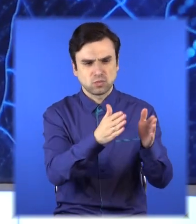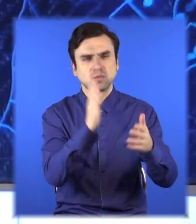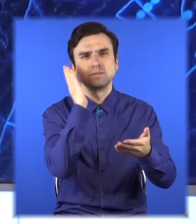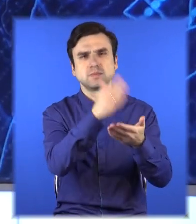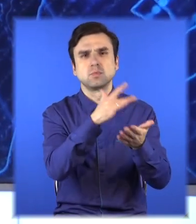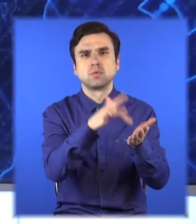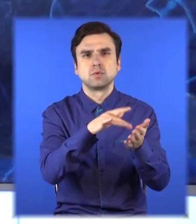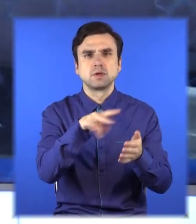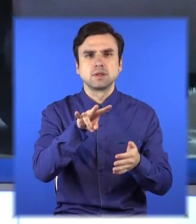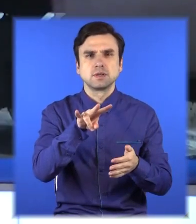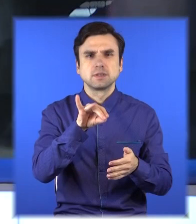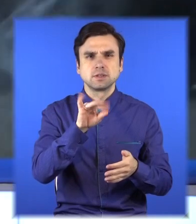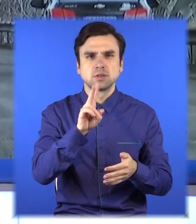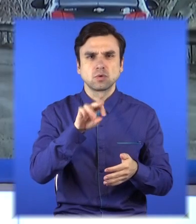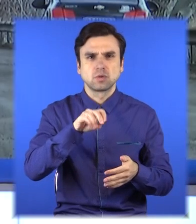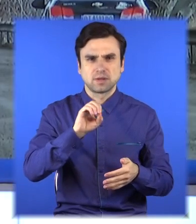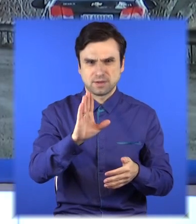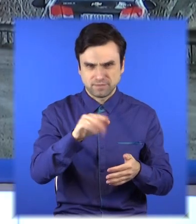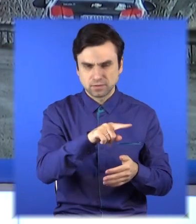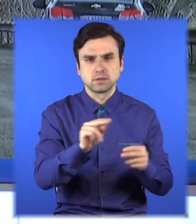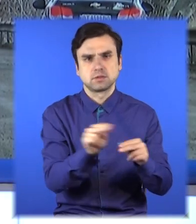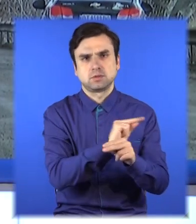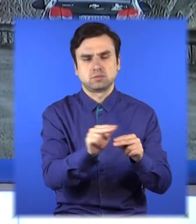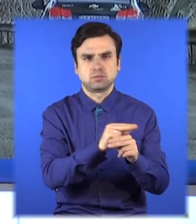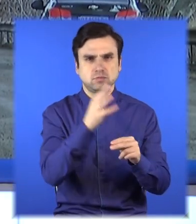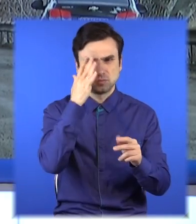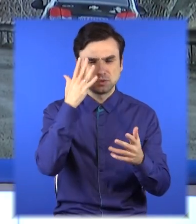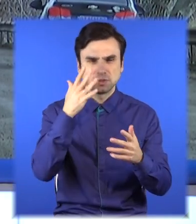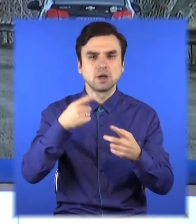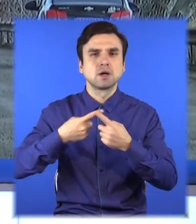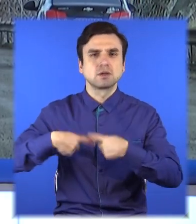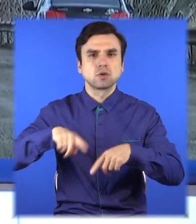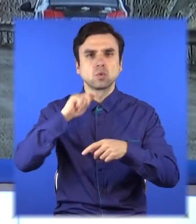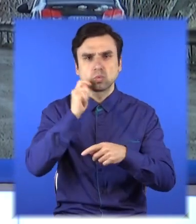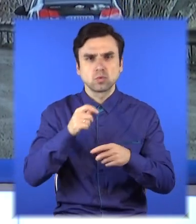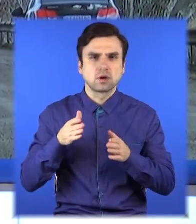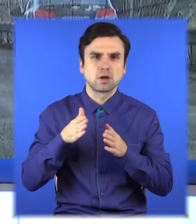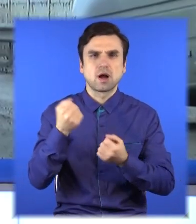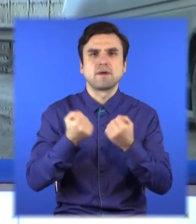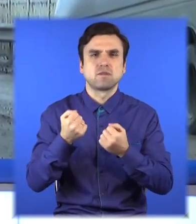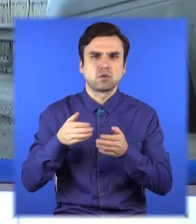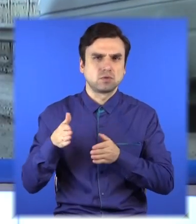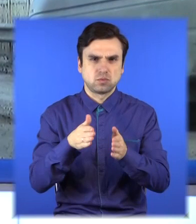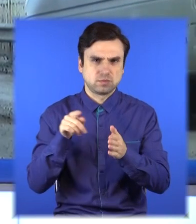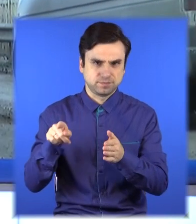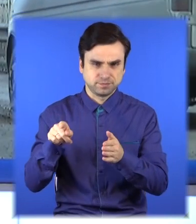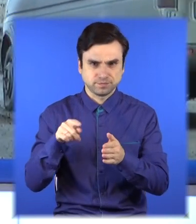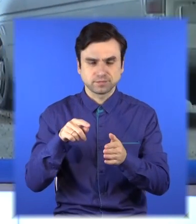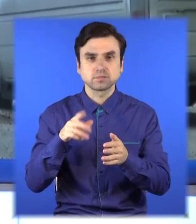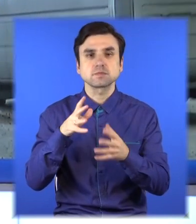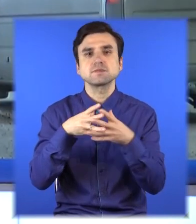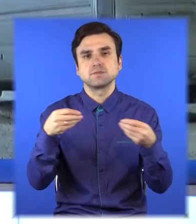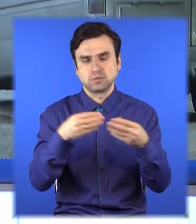на Миколаїв хочуть відремонтувати. Про це повідомив «Укравтодор». Приводитимуть до ладу дорогу навесні. Гроші на це